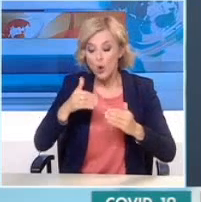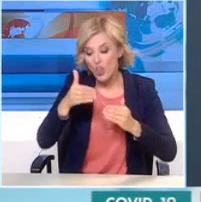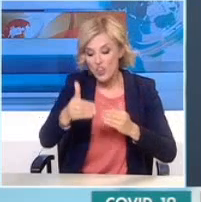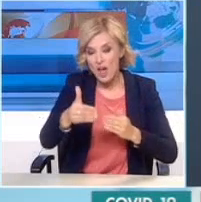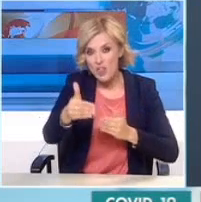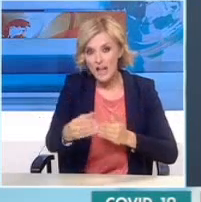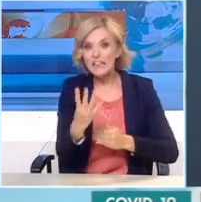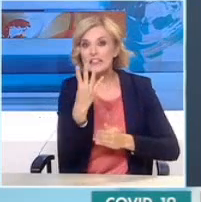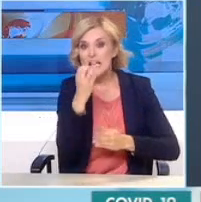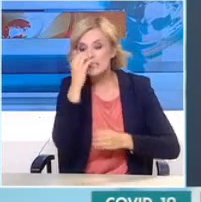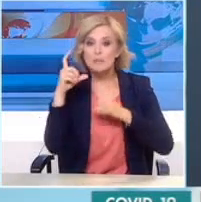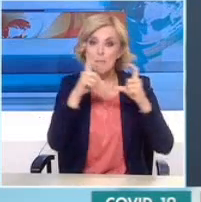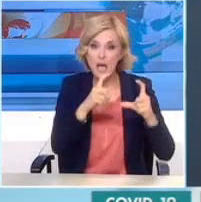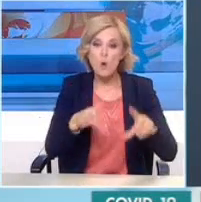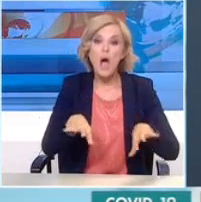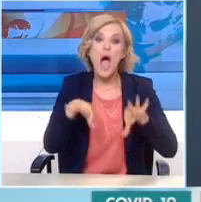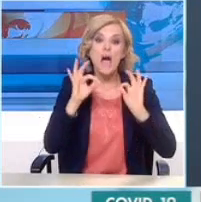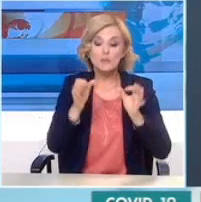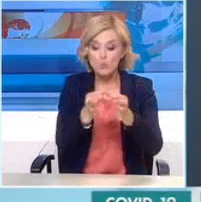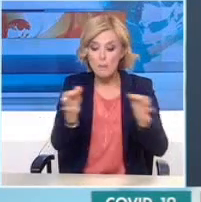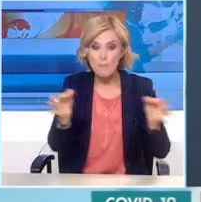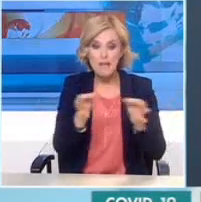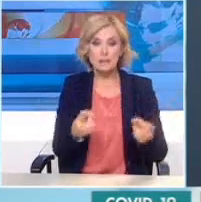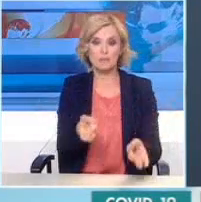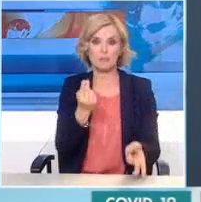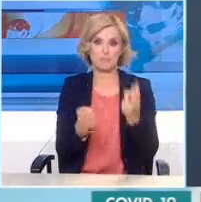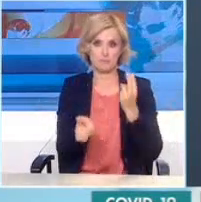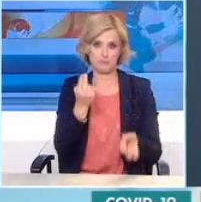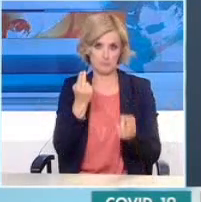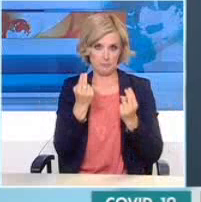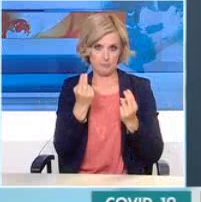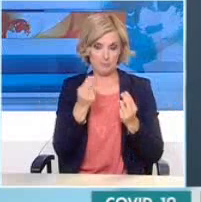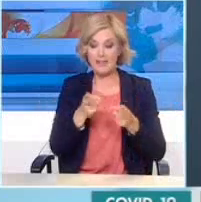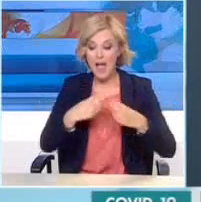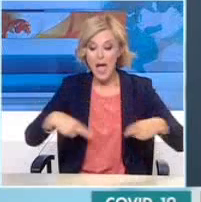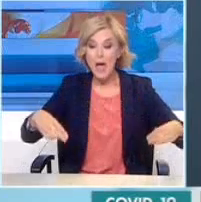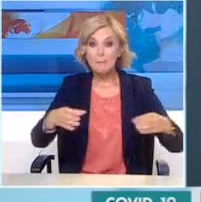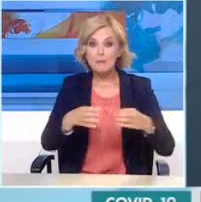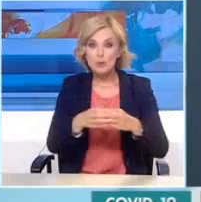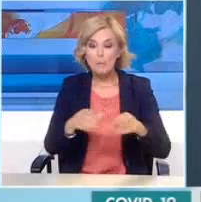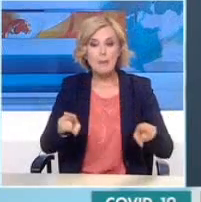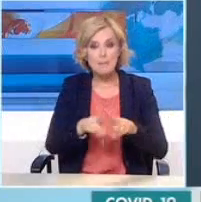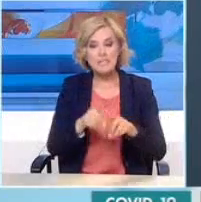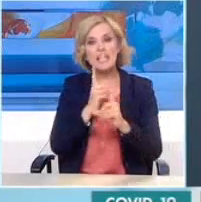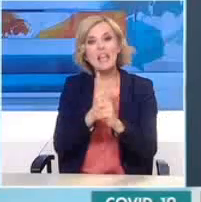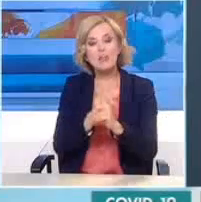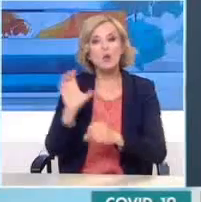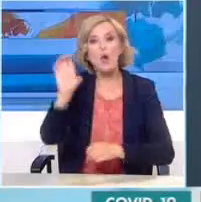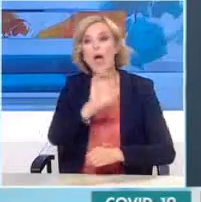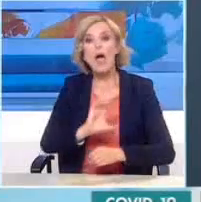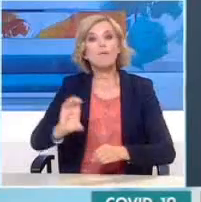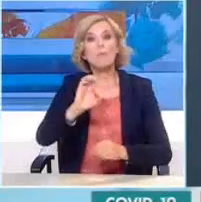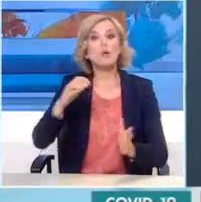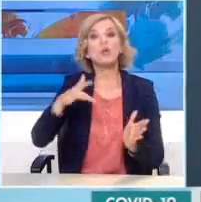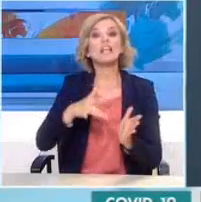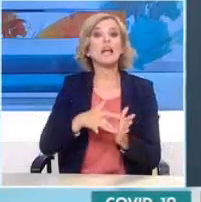Η Επιτροπή υιοθέτησε συστάσεις σύμφωνες με τις οδηγίες του Ευρωπαϊκού Κέντρου Ελέγχου των Λοιμόξεων, ώστε